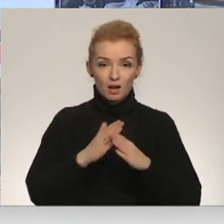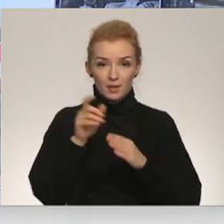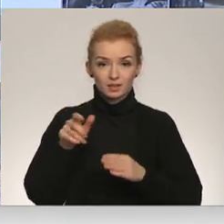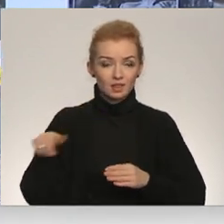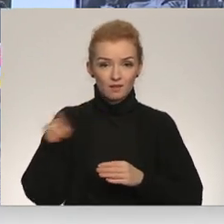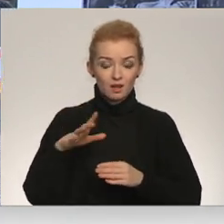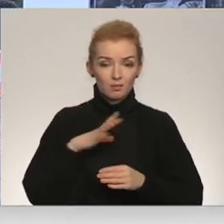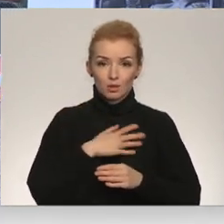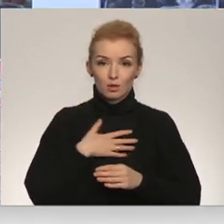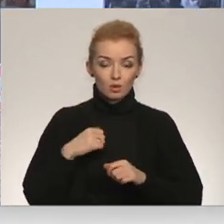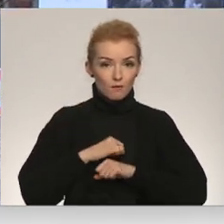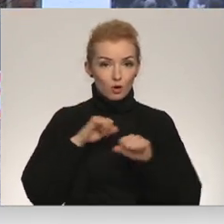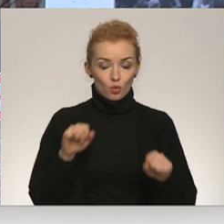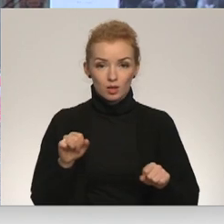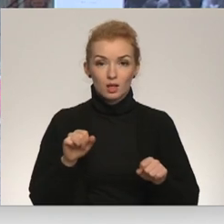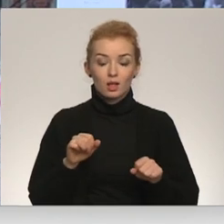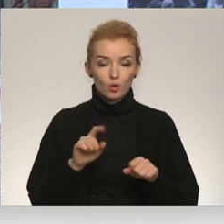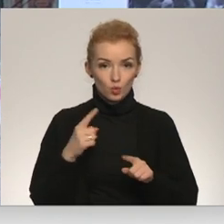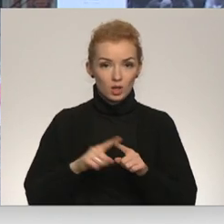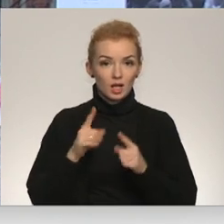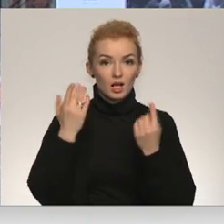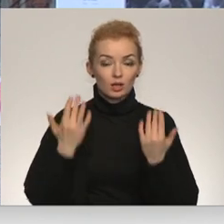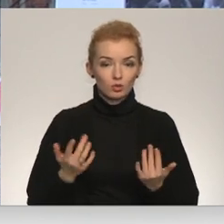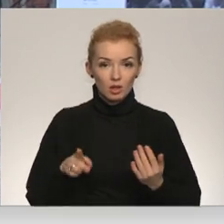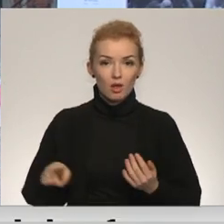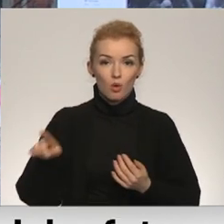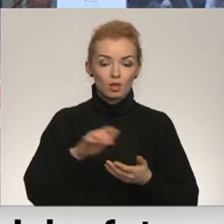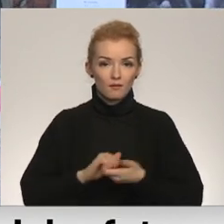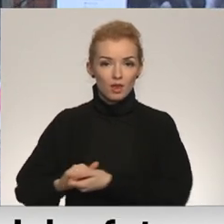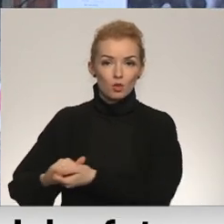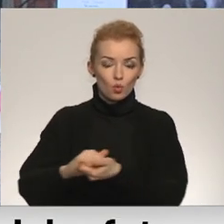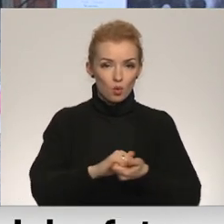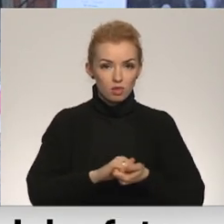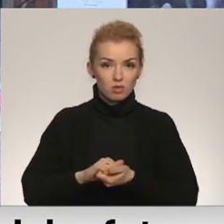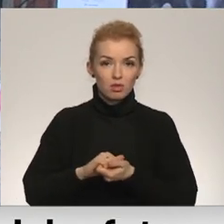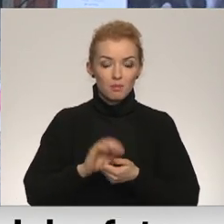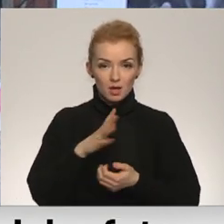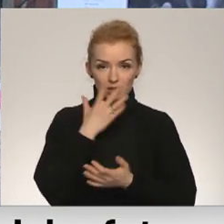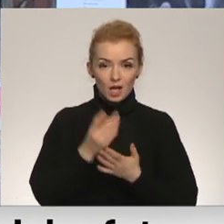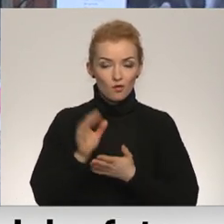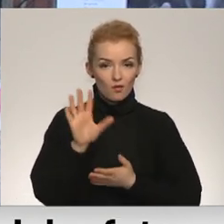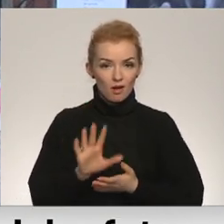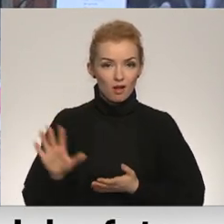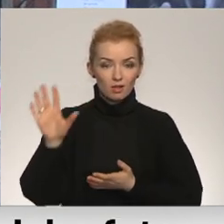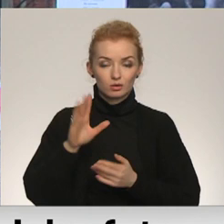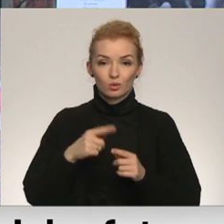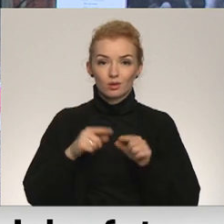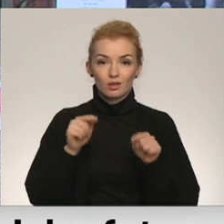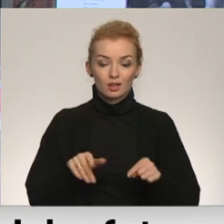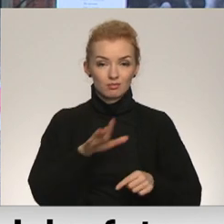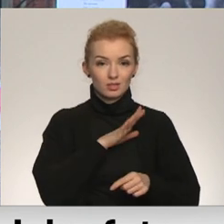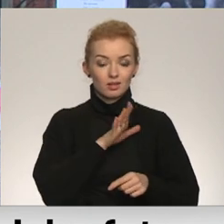ir rezultāts, tāpēc, ka tauta bija vienota. Tauta bija vienota par savu valsti, un tas